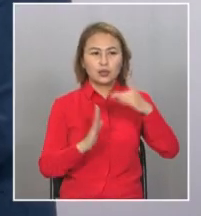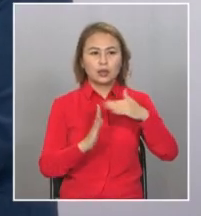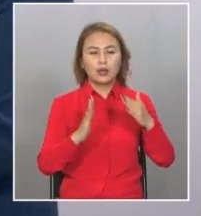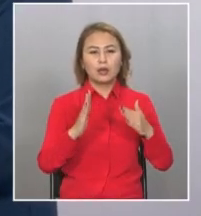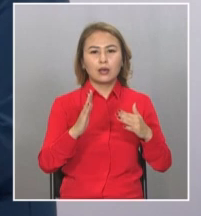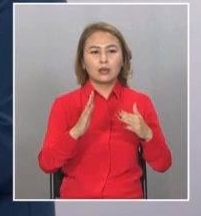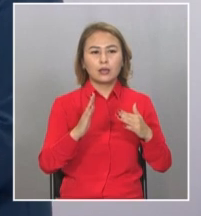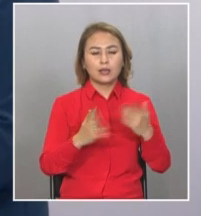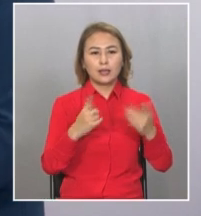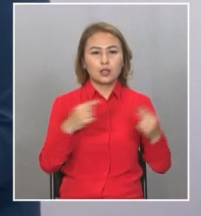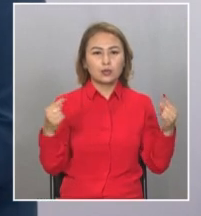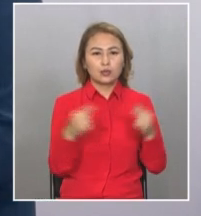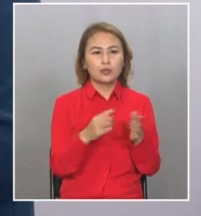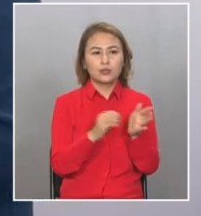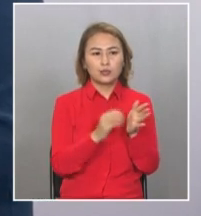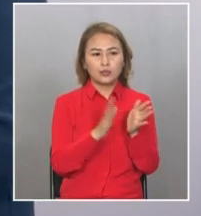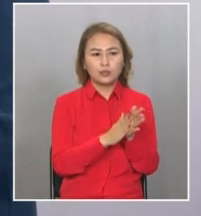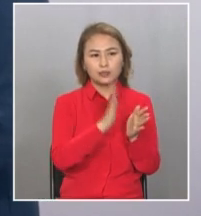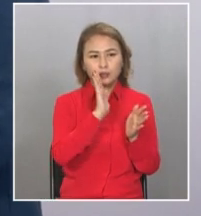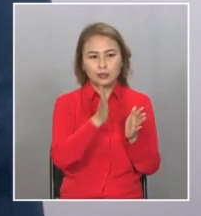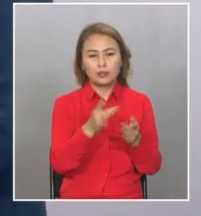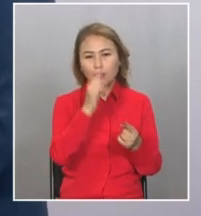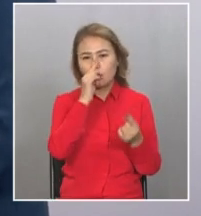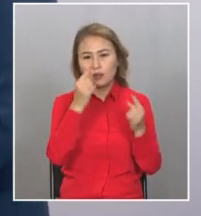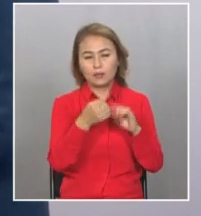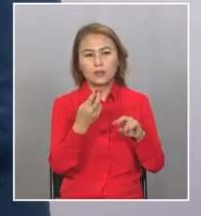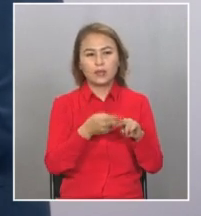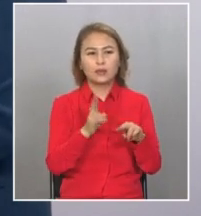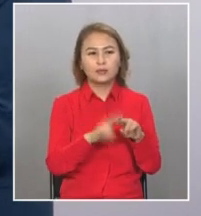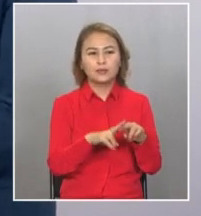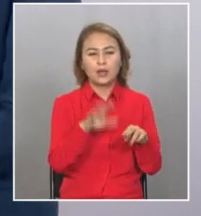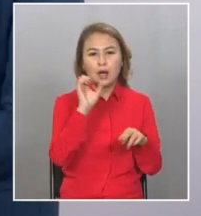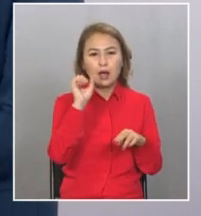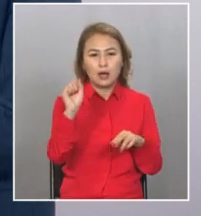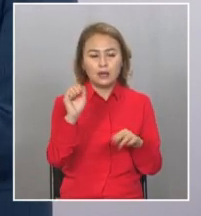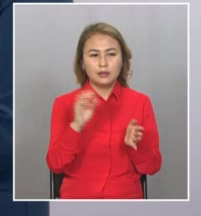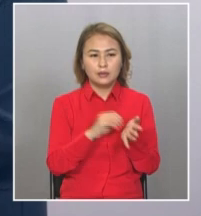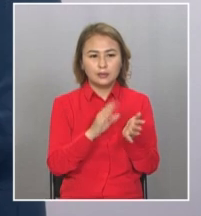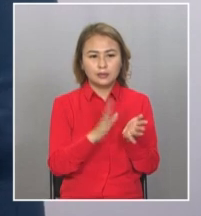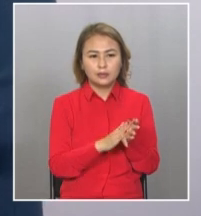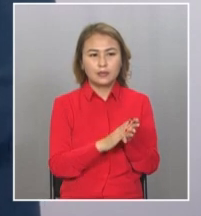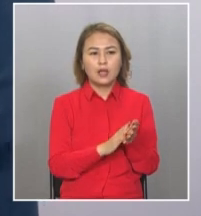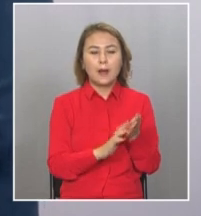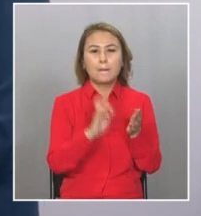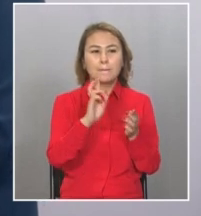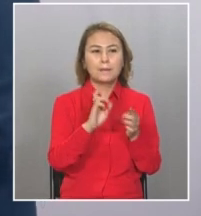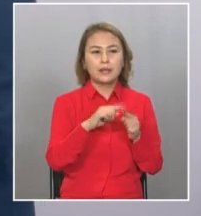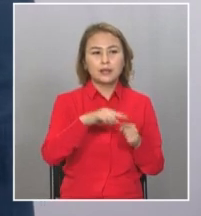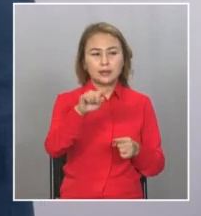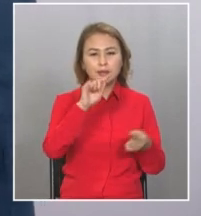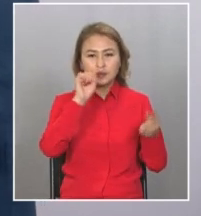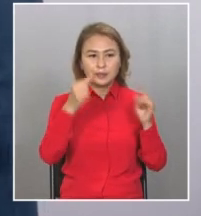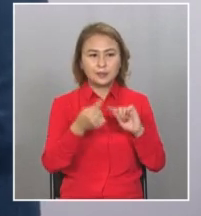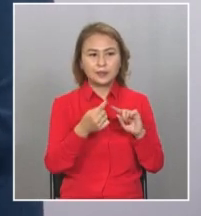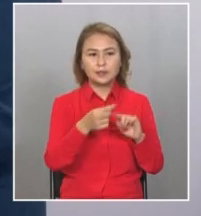қабырғаларын белгілейтін болсақ, мына А төбесіне қарсы жатқан қабырғасын А деп белгілесек, Б төбесіне қарсы жатқан